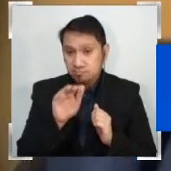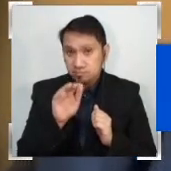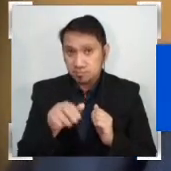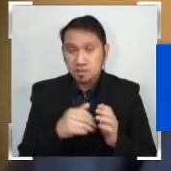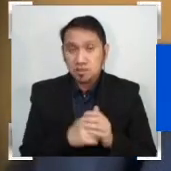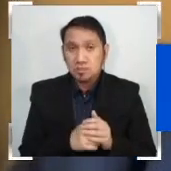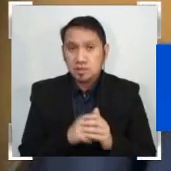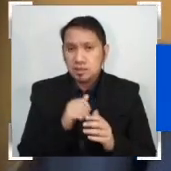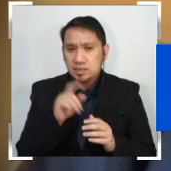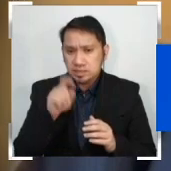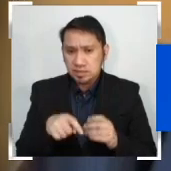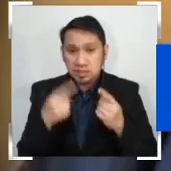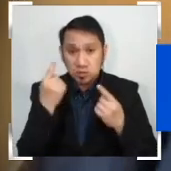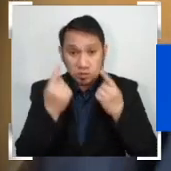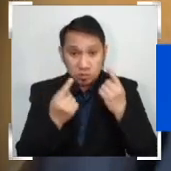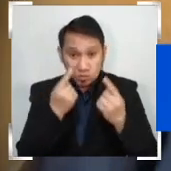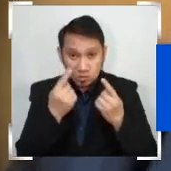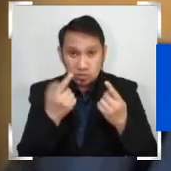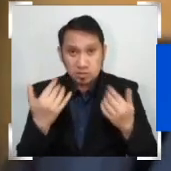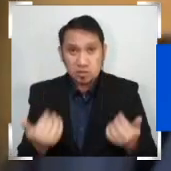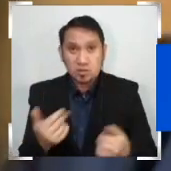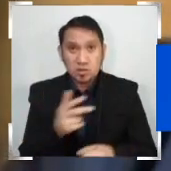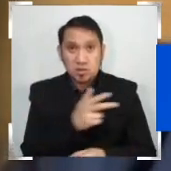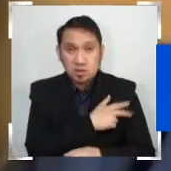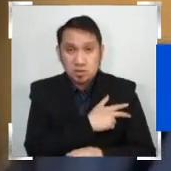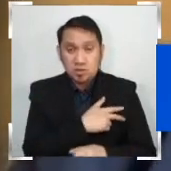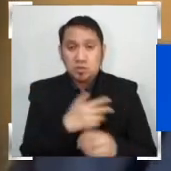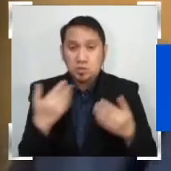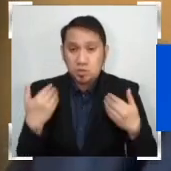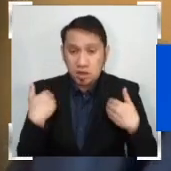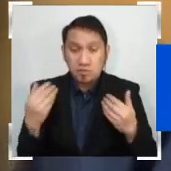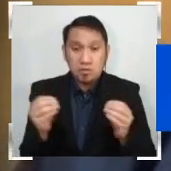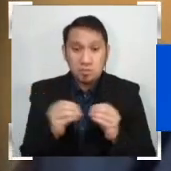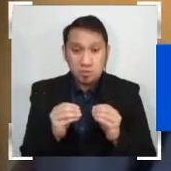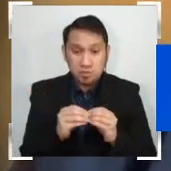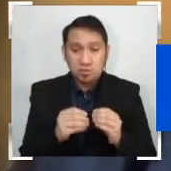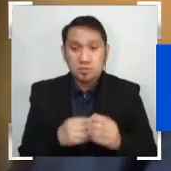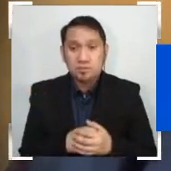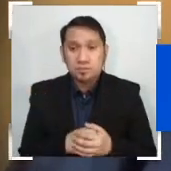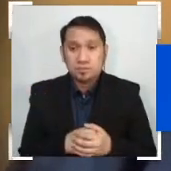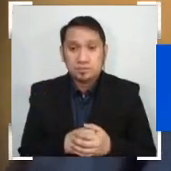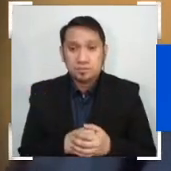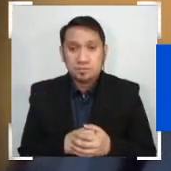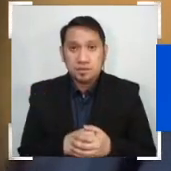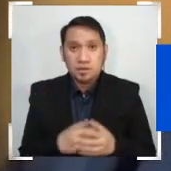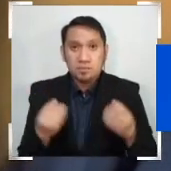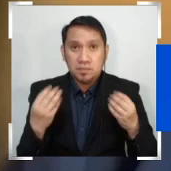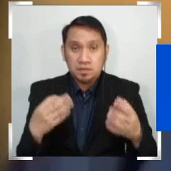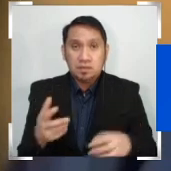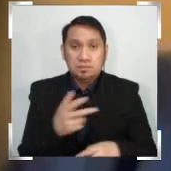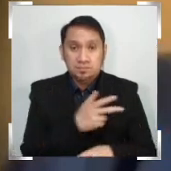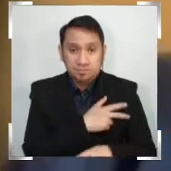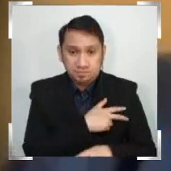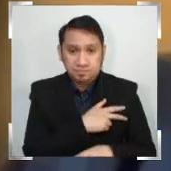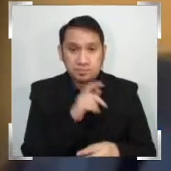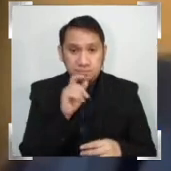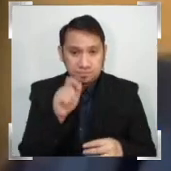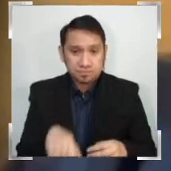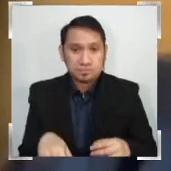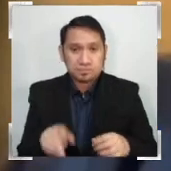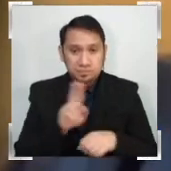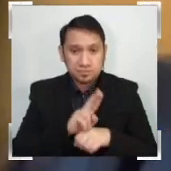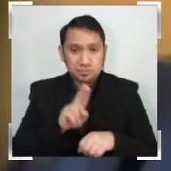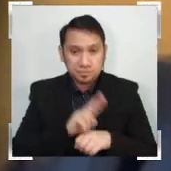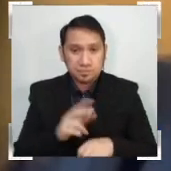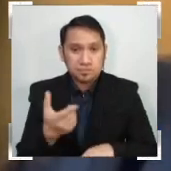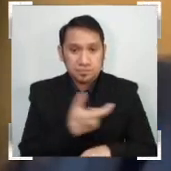our vaccines now in abundant supply, we have an arsenal of vaccines that can be deployed. Ako si Lay Alves, ang